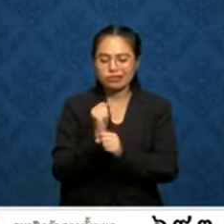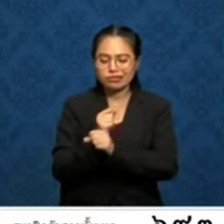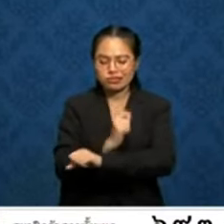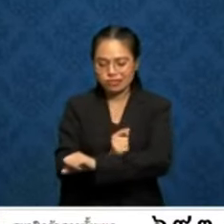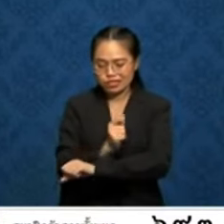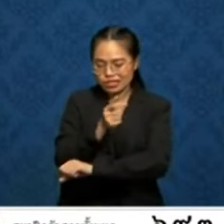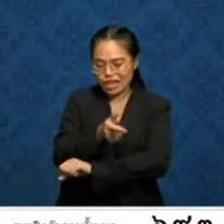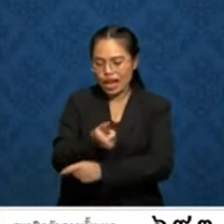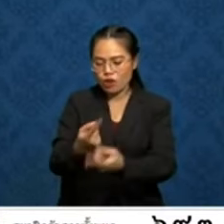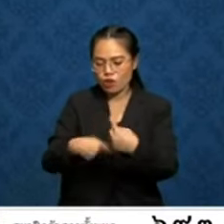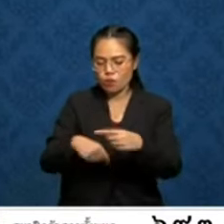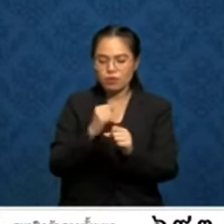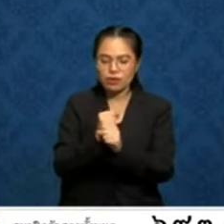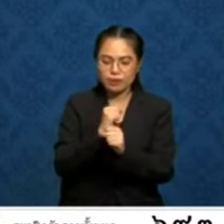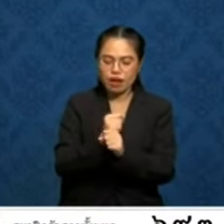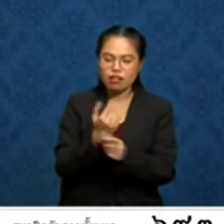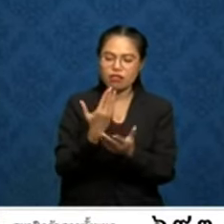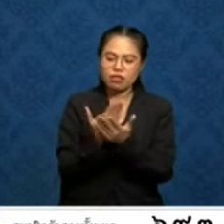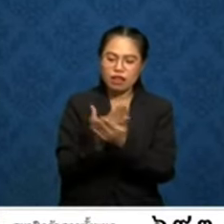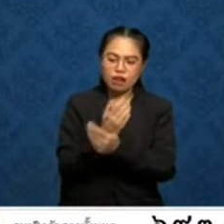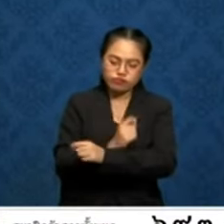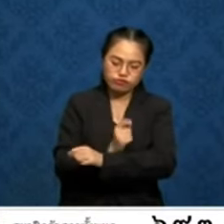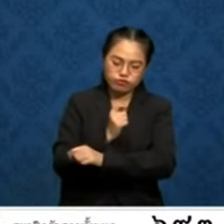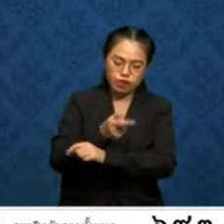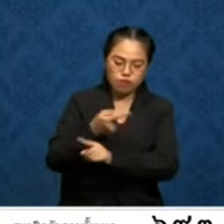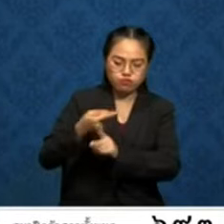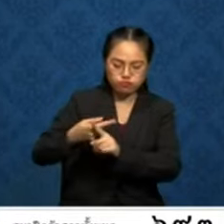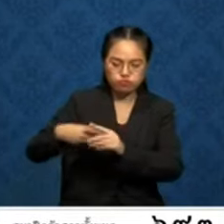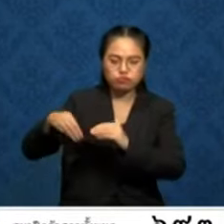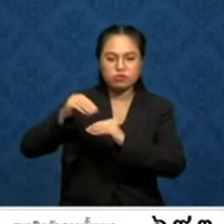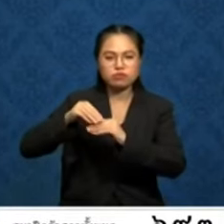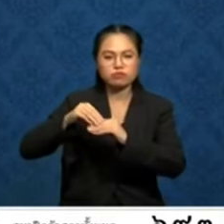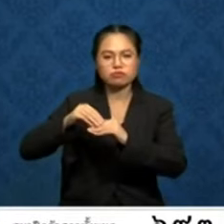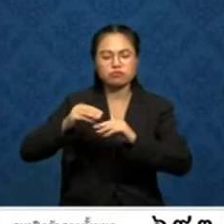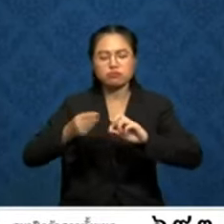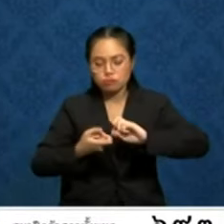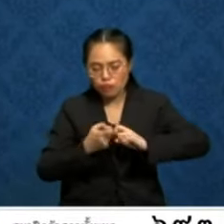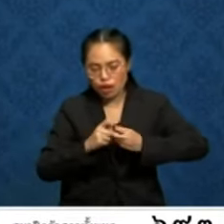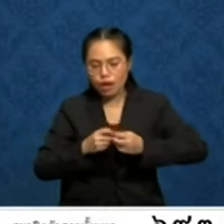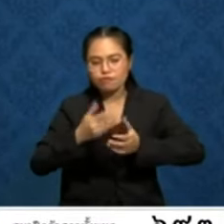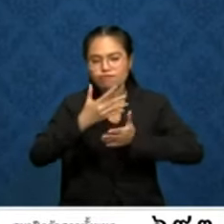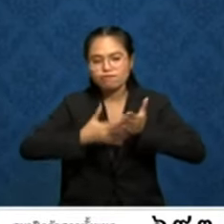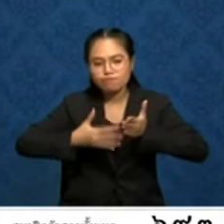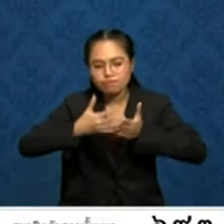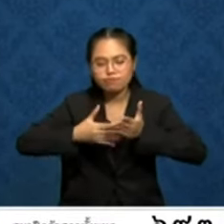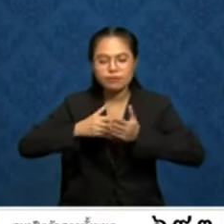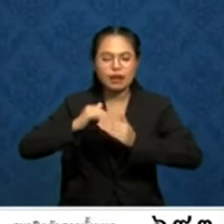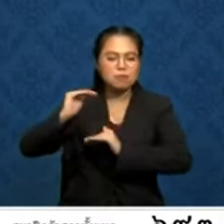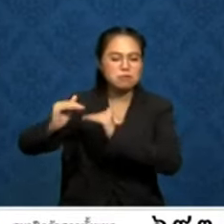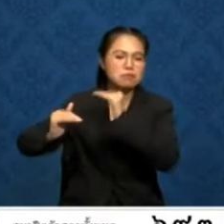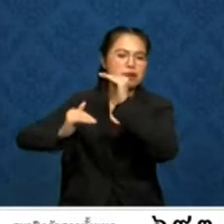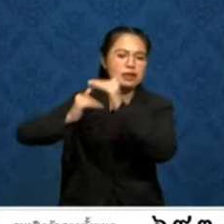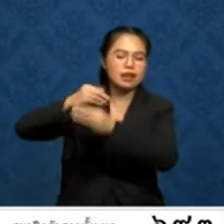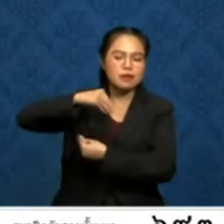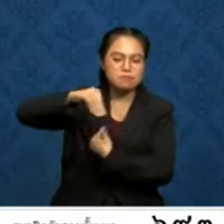การปรับค่าจ้างแรงงานและกลายเป็นข้อจำกัดของการฟื้นตัวของเศรษฐกิ